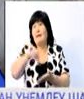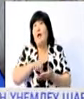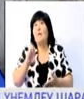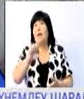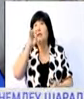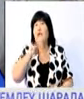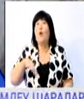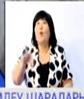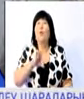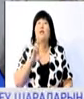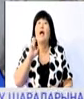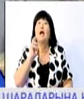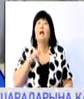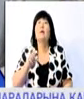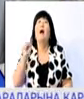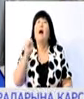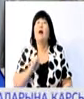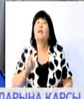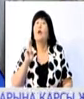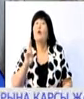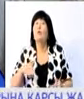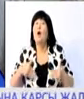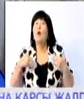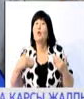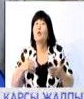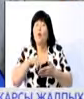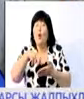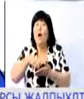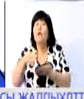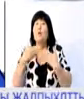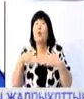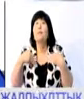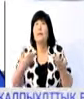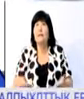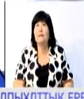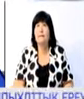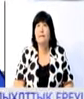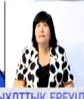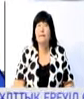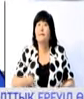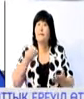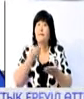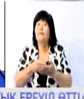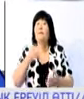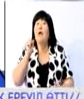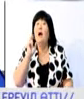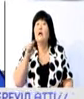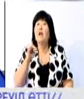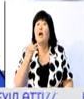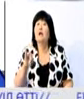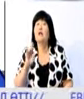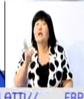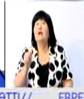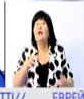Батыс Қазақстан облысының әкімі Алтай Көлгіновтың құттықтау хатын оқып берді. Ақерке Ақжайық өңірінен